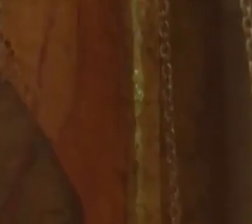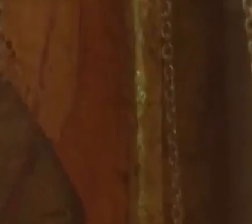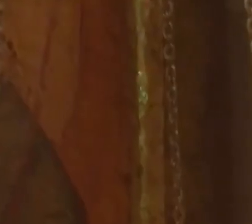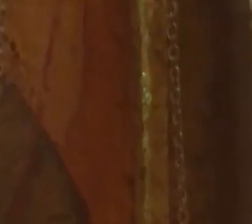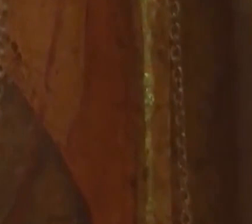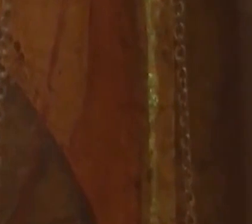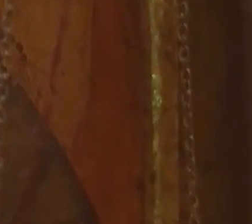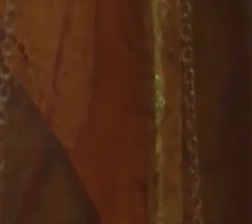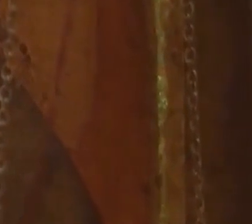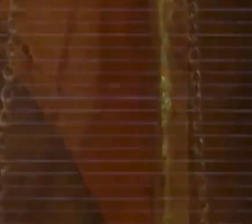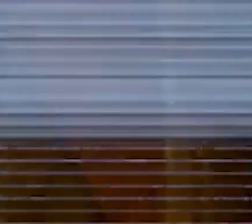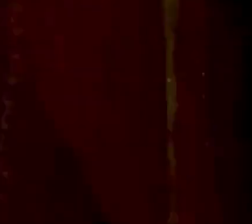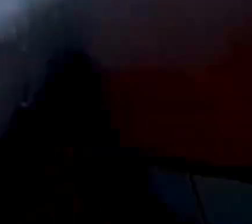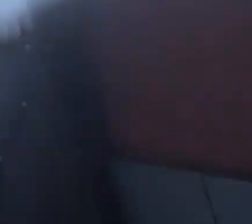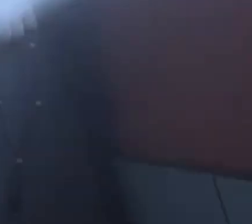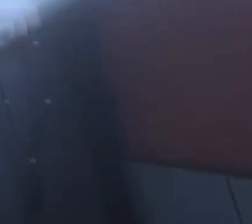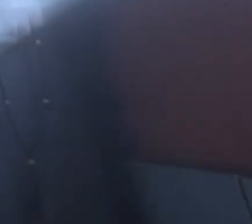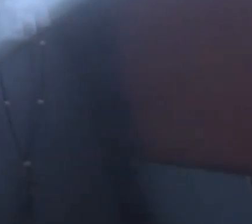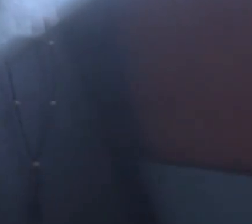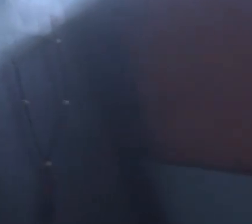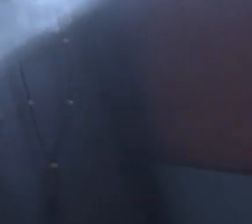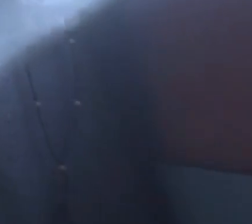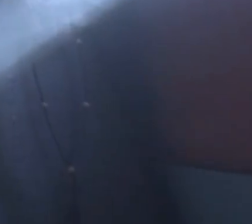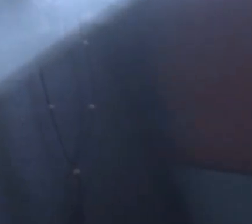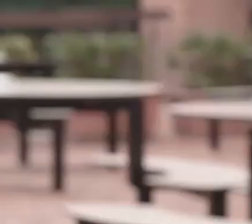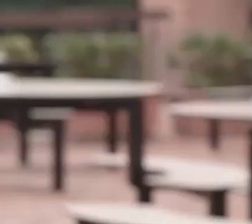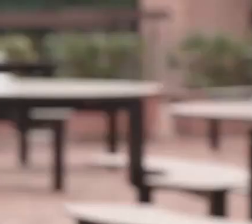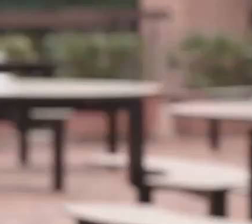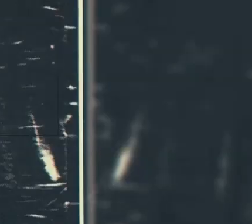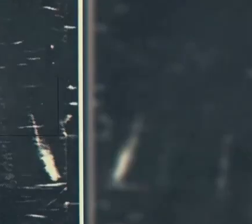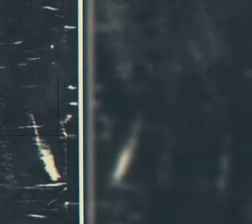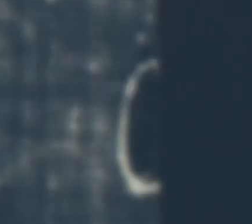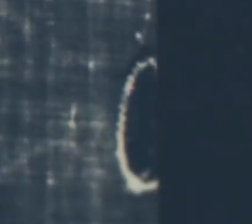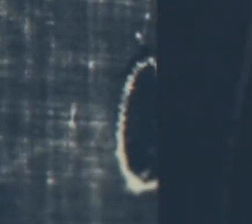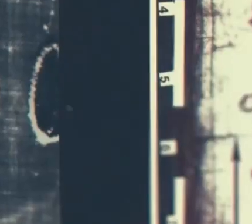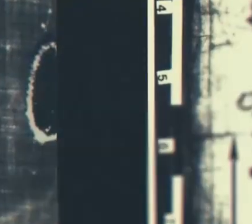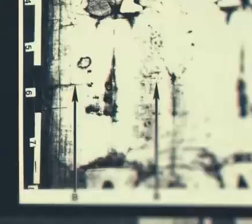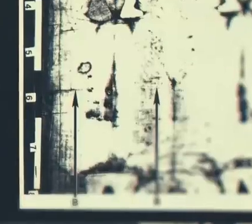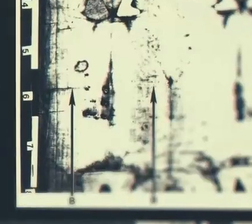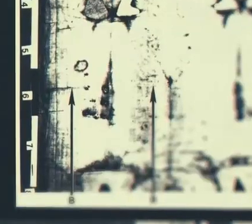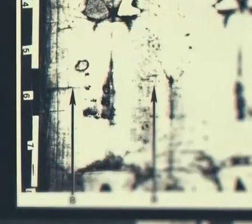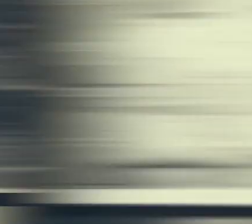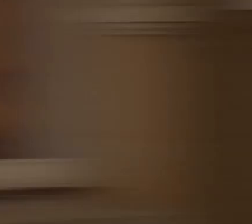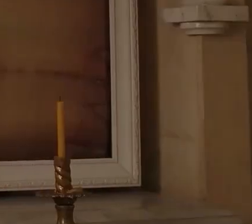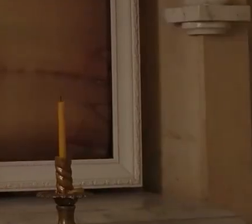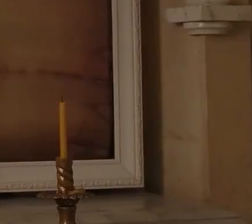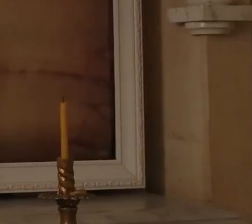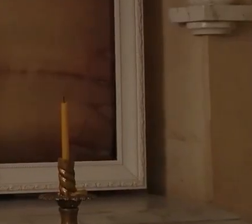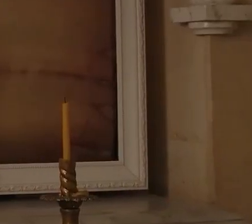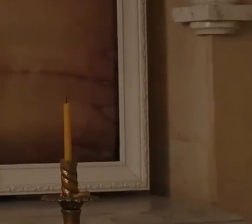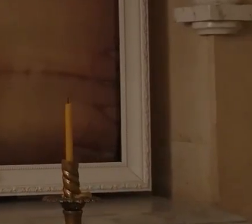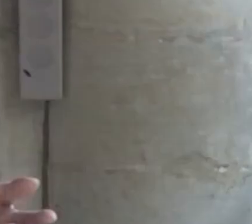не понимаю, как сделать этот фильм. Может ли этот платок быть туринской плащаницей?